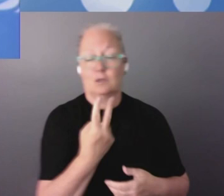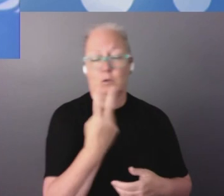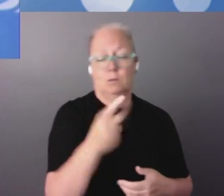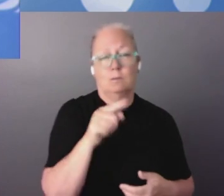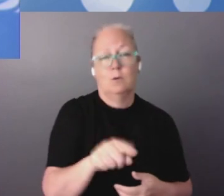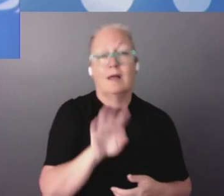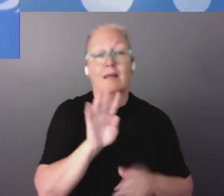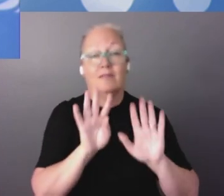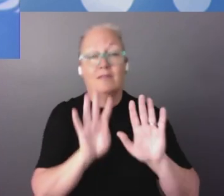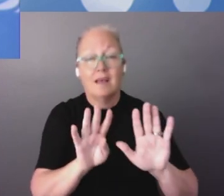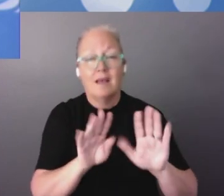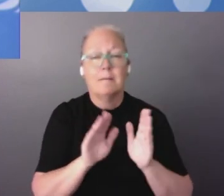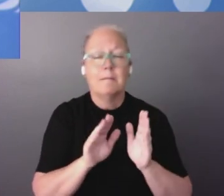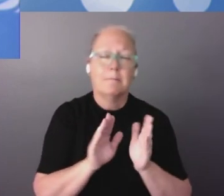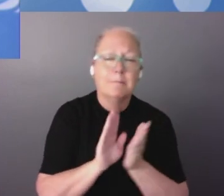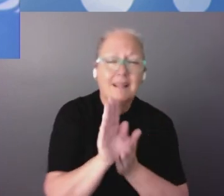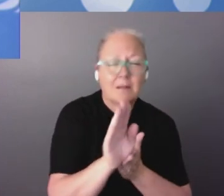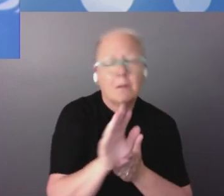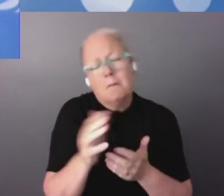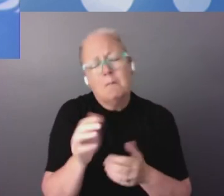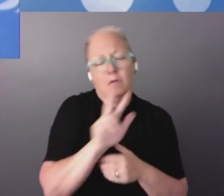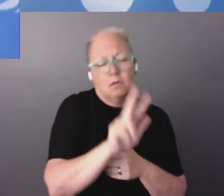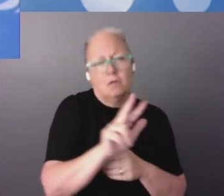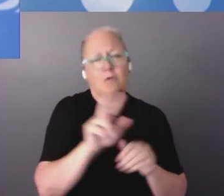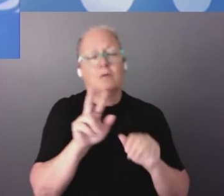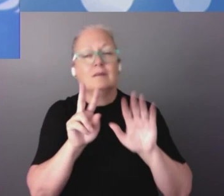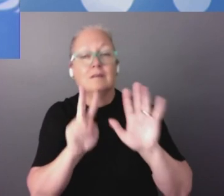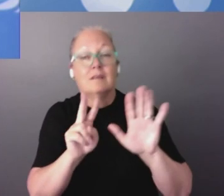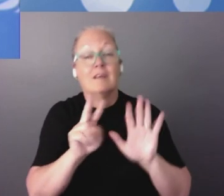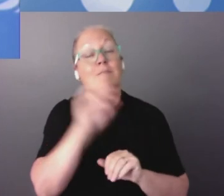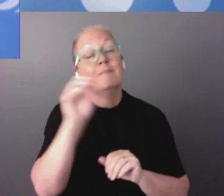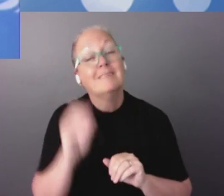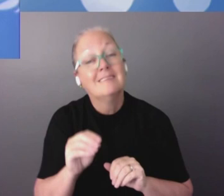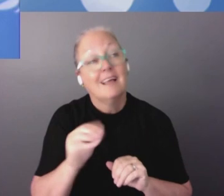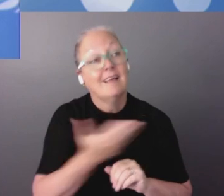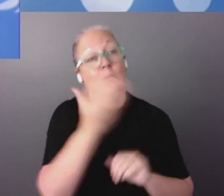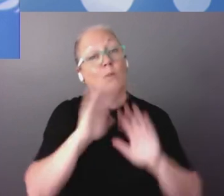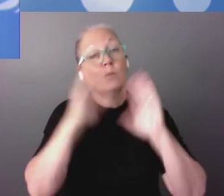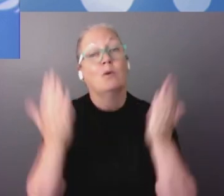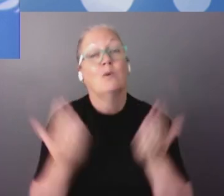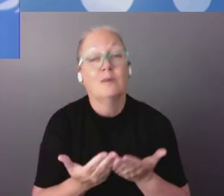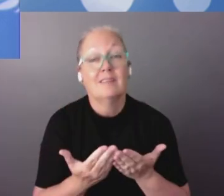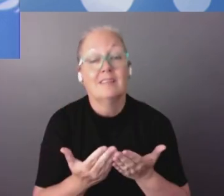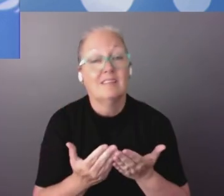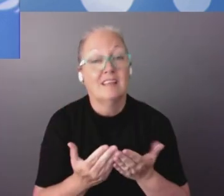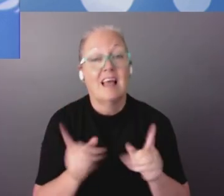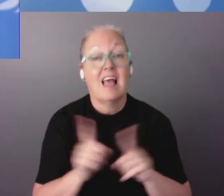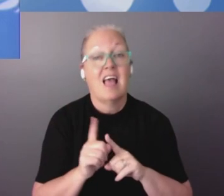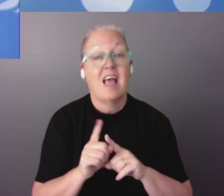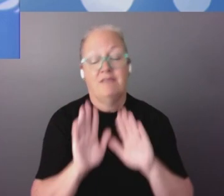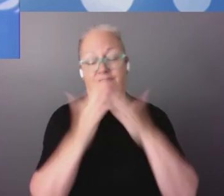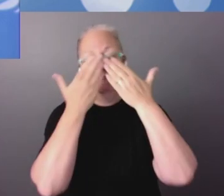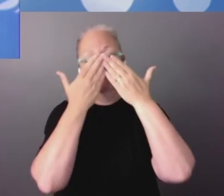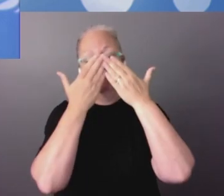пользователей интернета за время пандемии, но все еще 37%